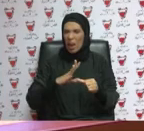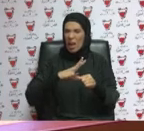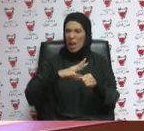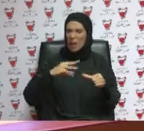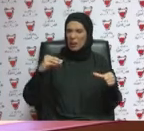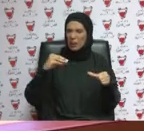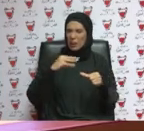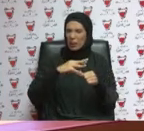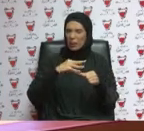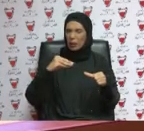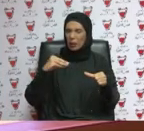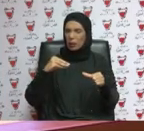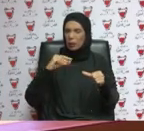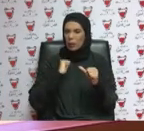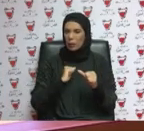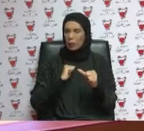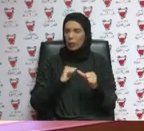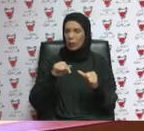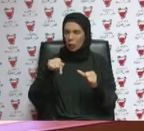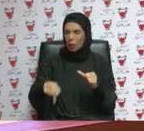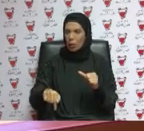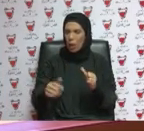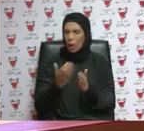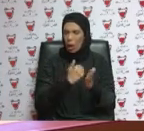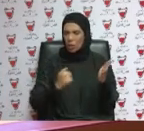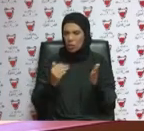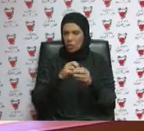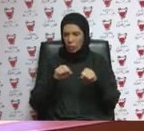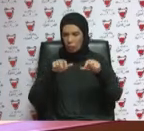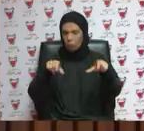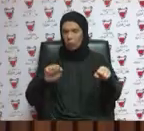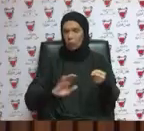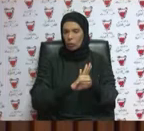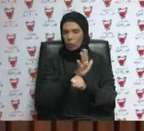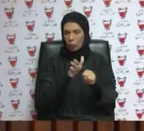بالوضع الاقتصادي العالمي والمحلي نتيجة انتشار فيروس كورونا